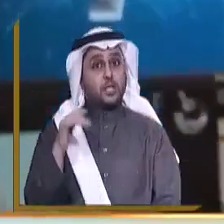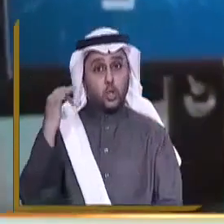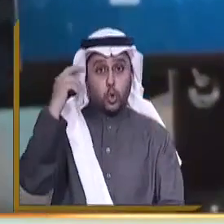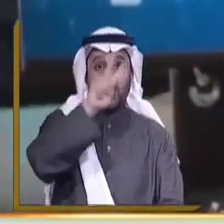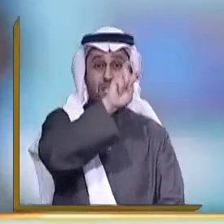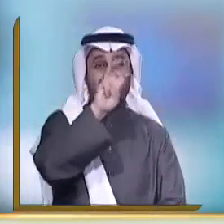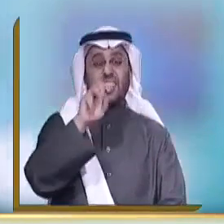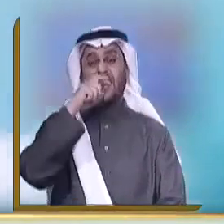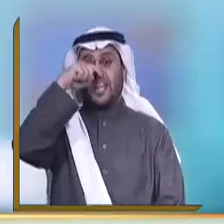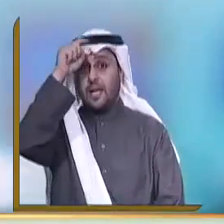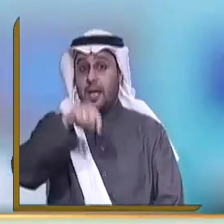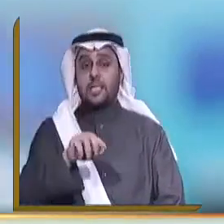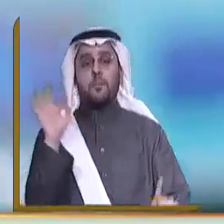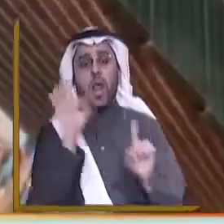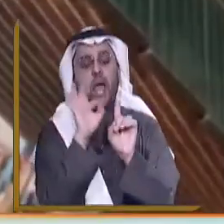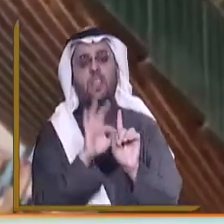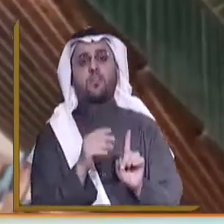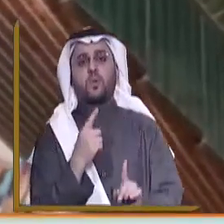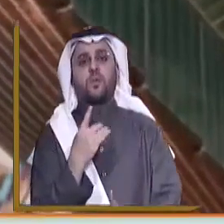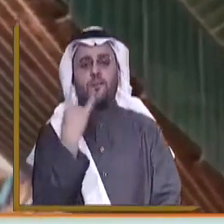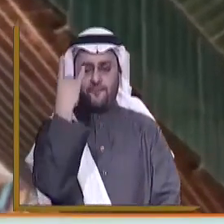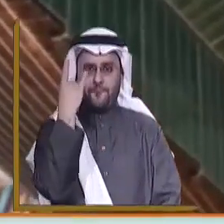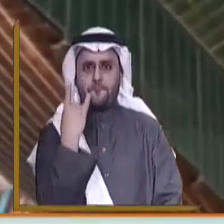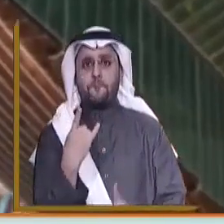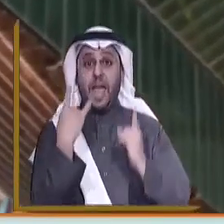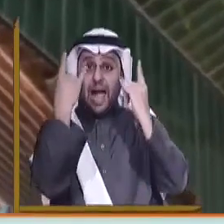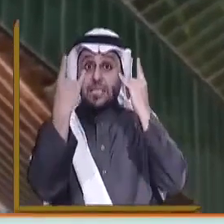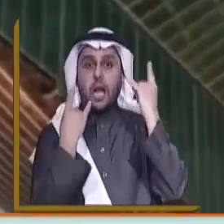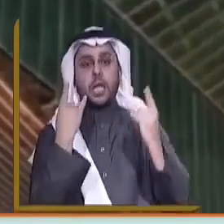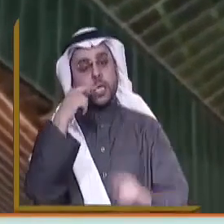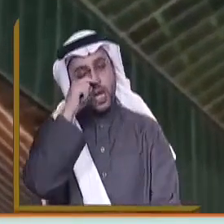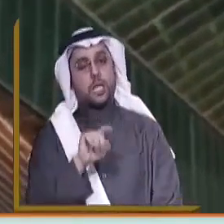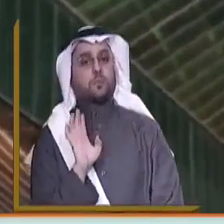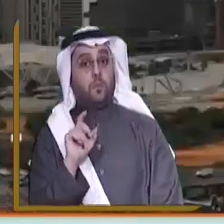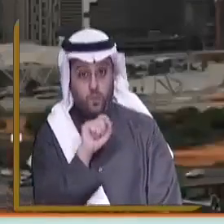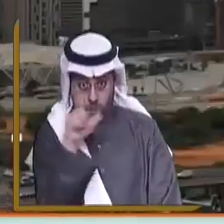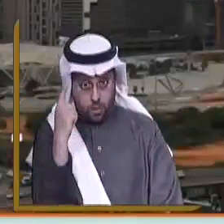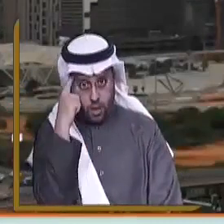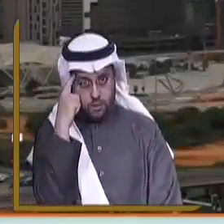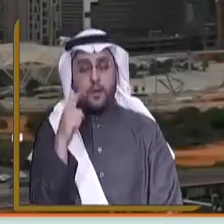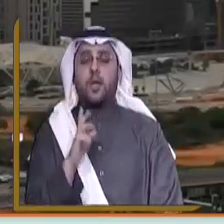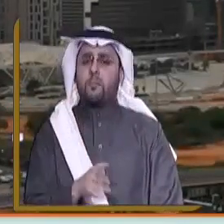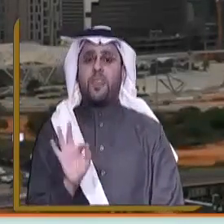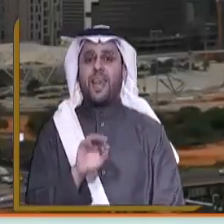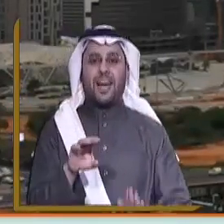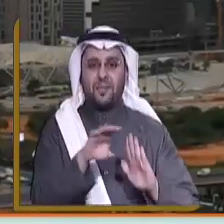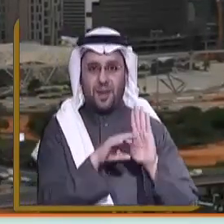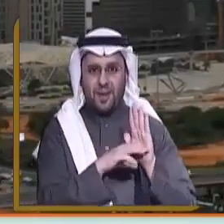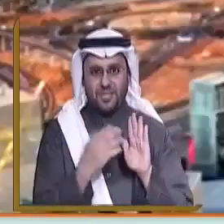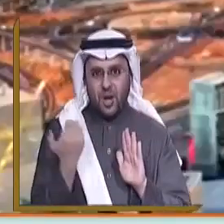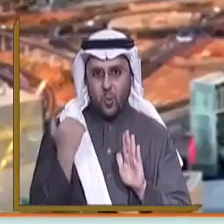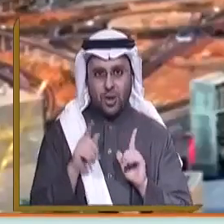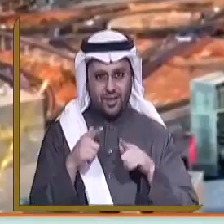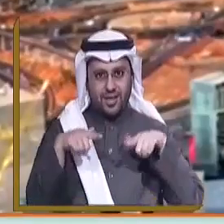اضافه الى نمو القطاع الخاص وغير ربحي في تقرير البرنامج اللي نشرناه اليوم